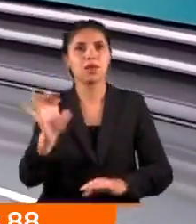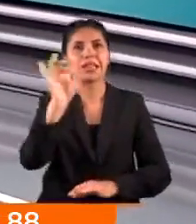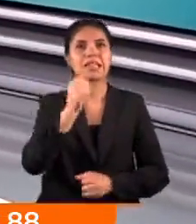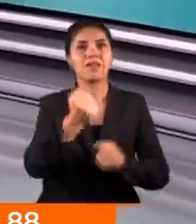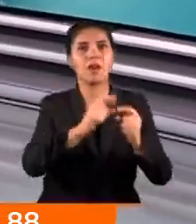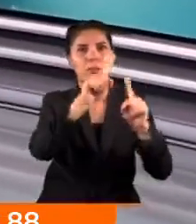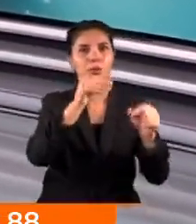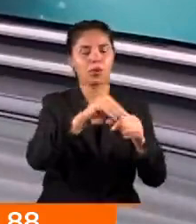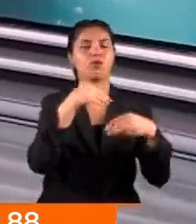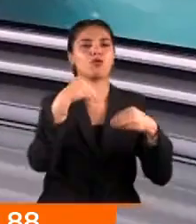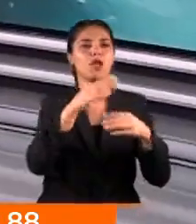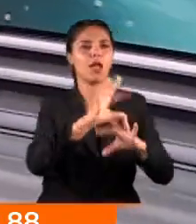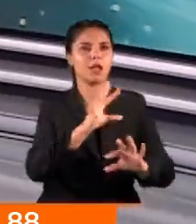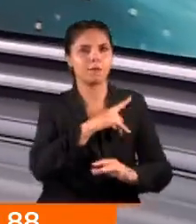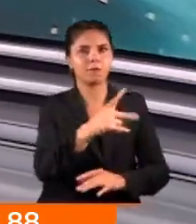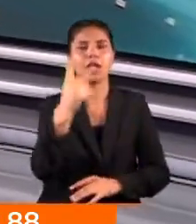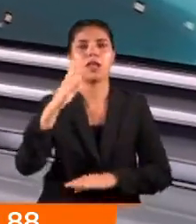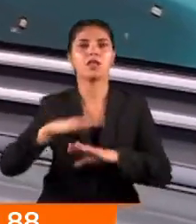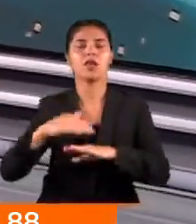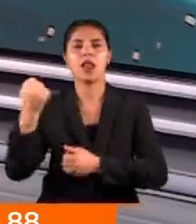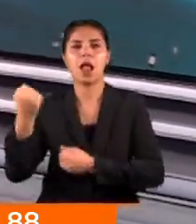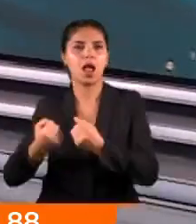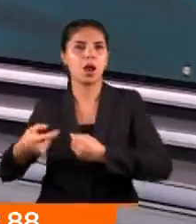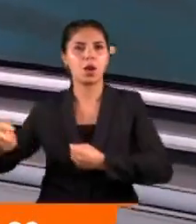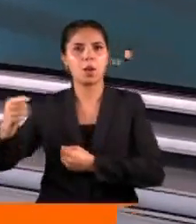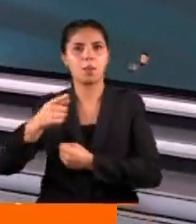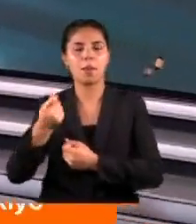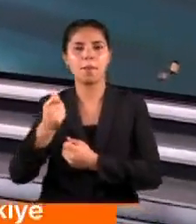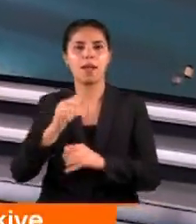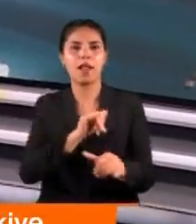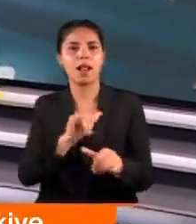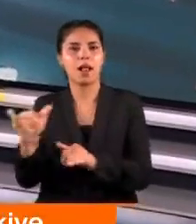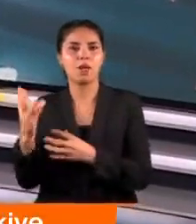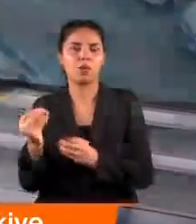artık bulunur olmasının ardından ikinci el piyasasında da fiyatlar durağanlaştı.